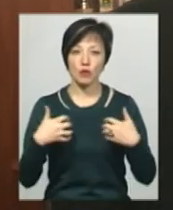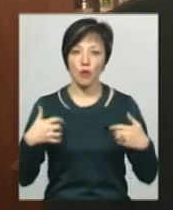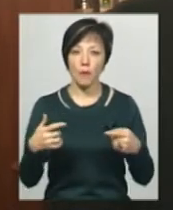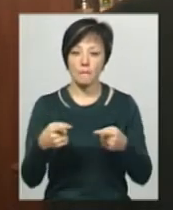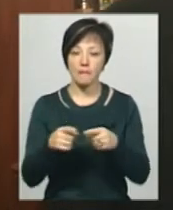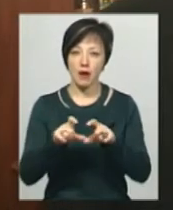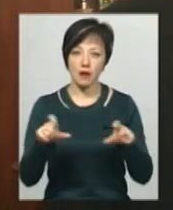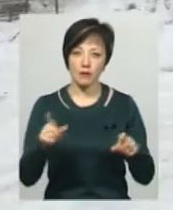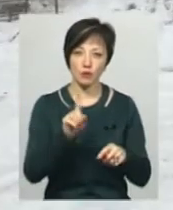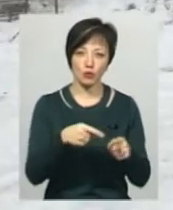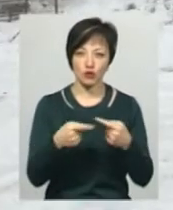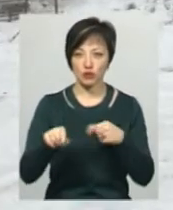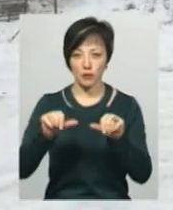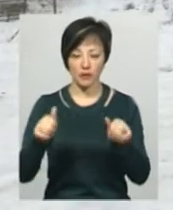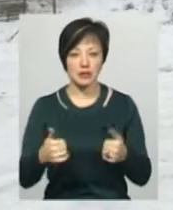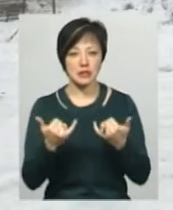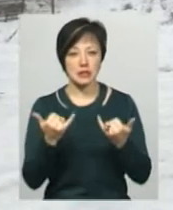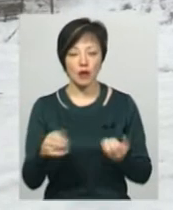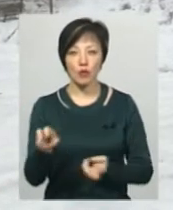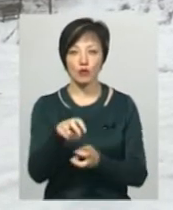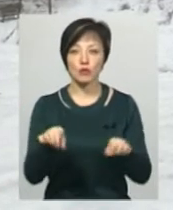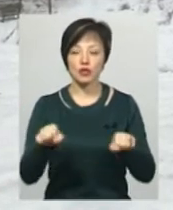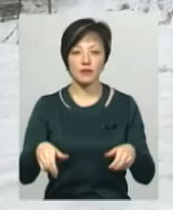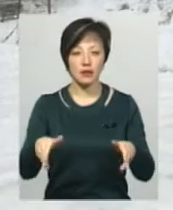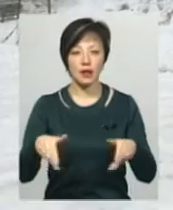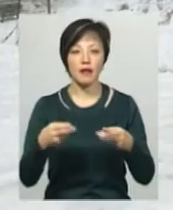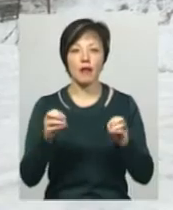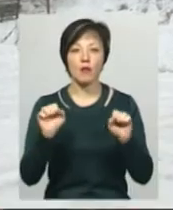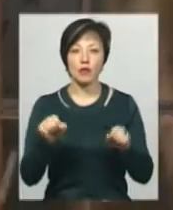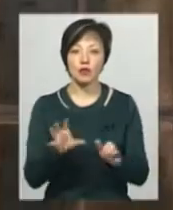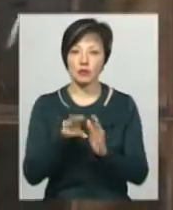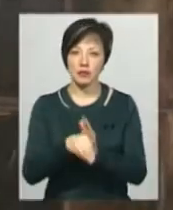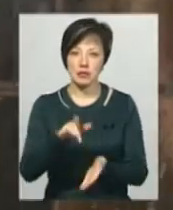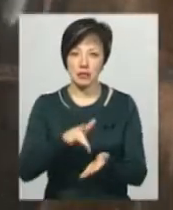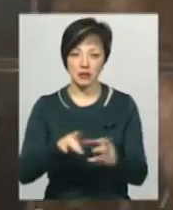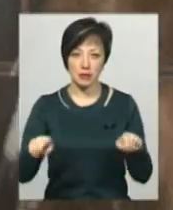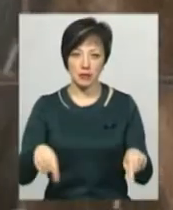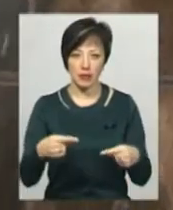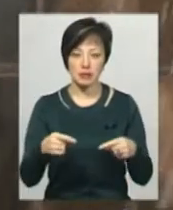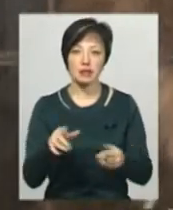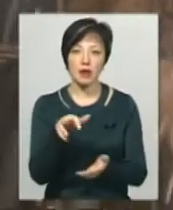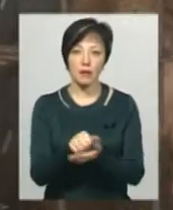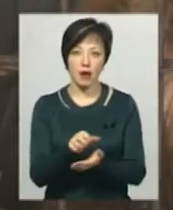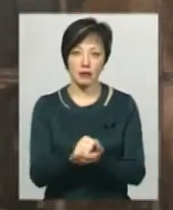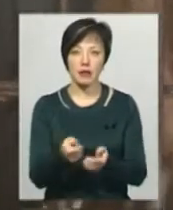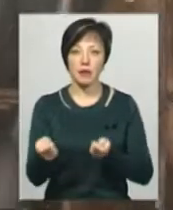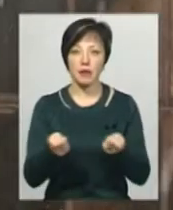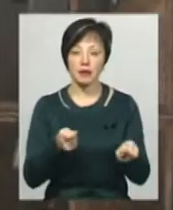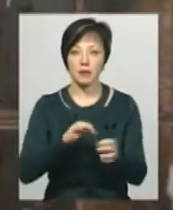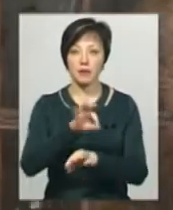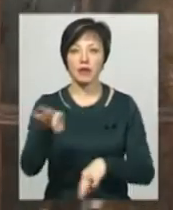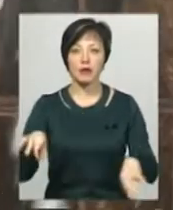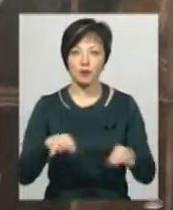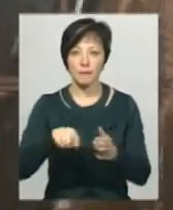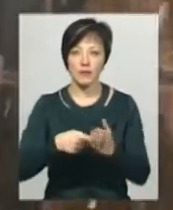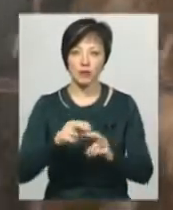чи іншому вигляді. Зараз пошуком можливої ділянки, де може розташуватися центр реабілітації, займається департамент